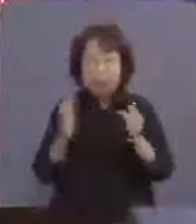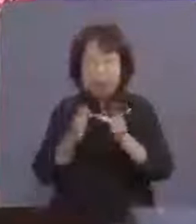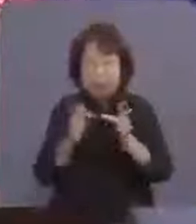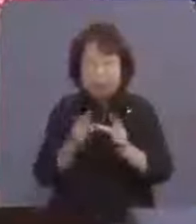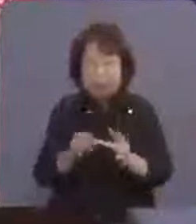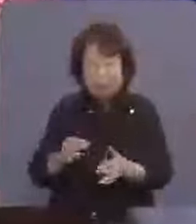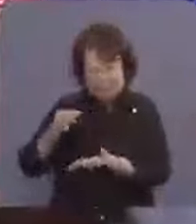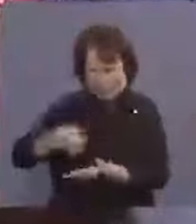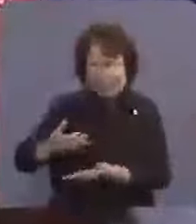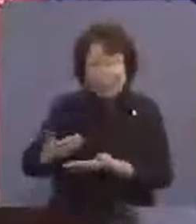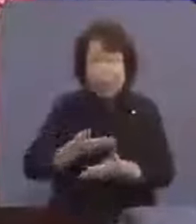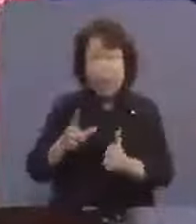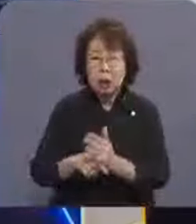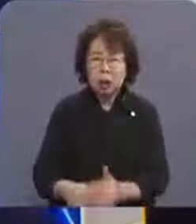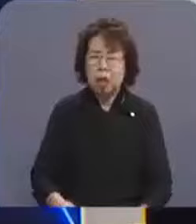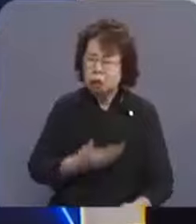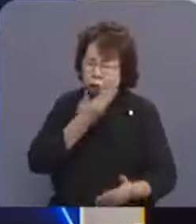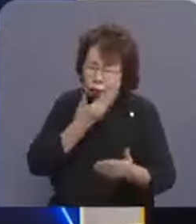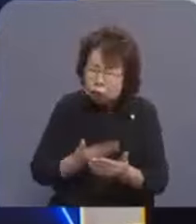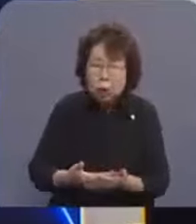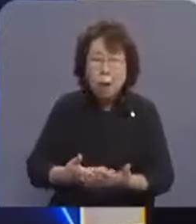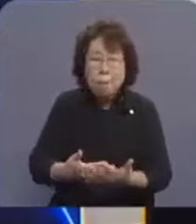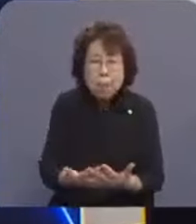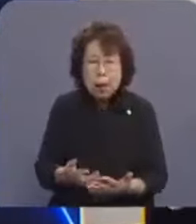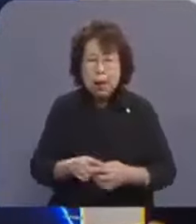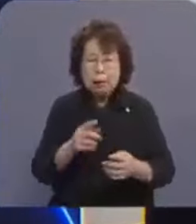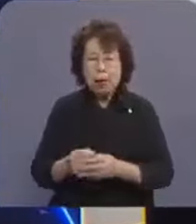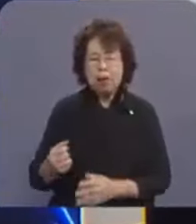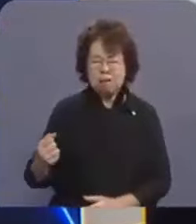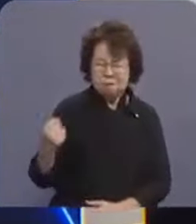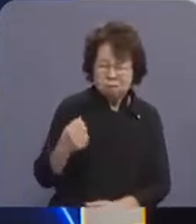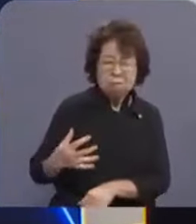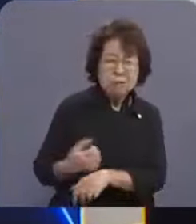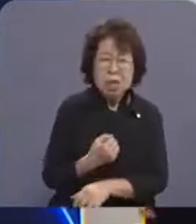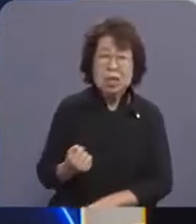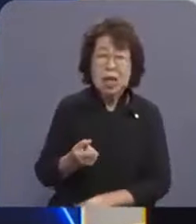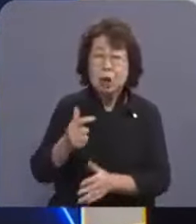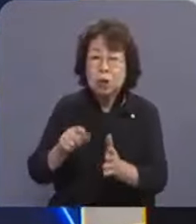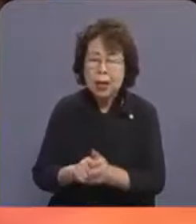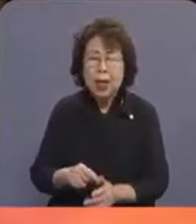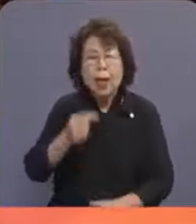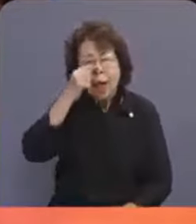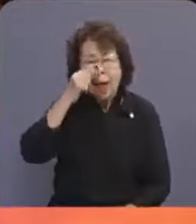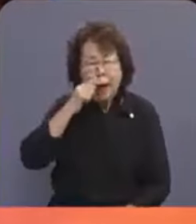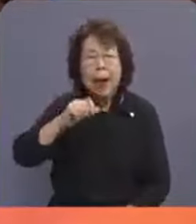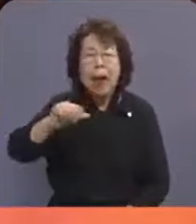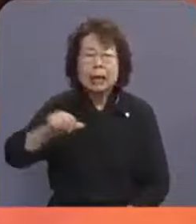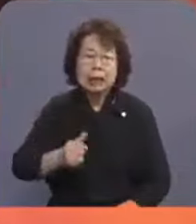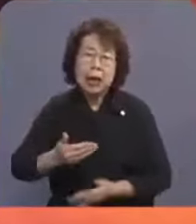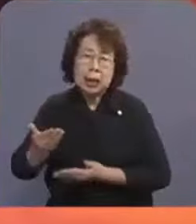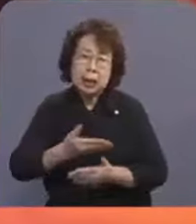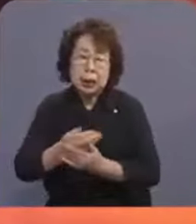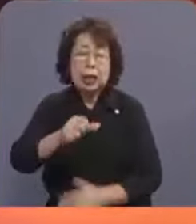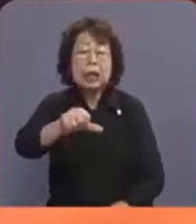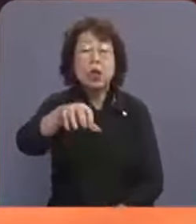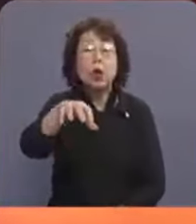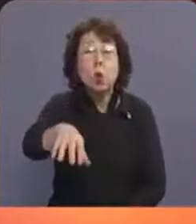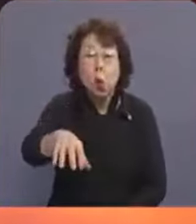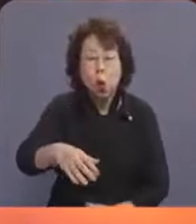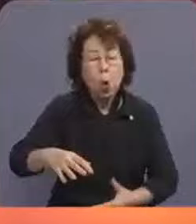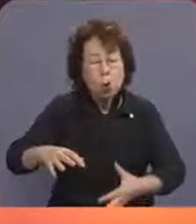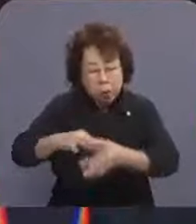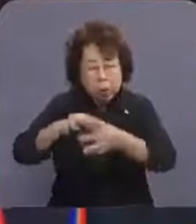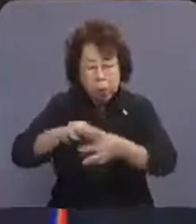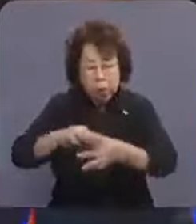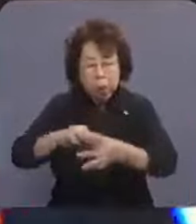자산 거래소는 글로벌 네트워크를 통해서 경쟁력을 강화하기 위해 아시아 대표 거래소 다섯 곳가 연맹을